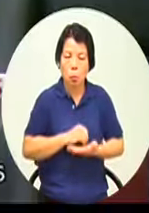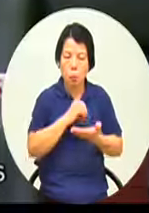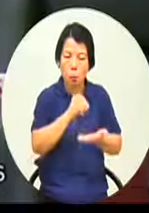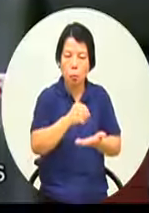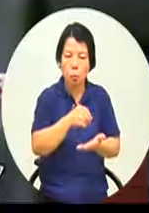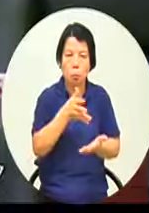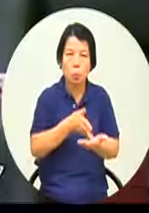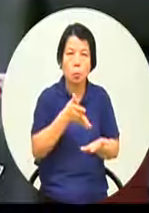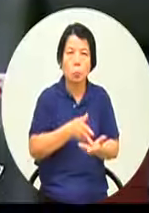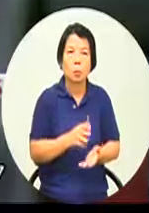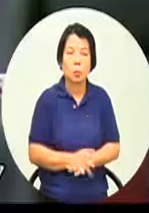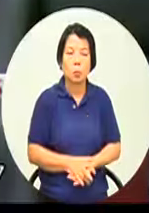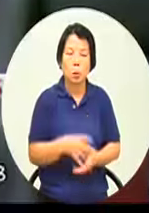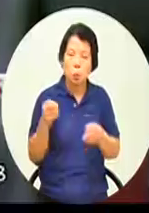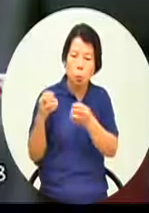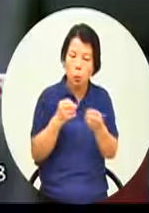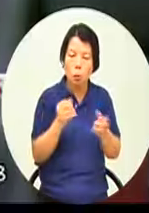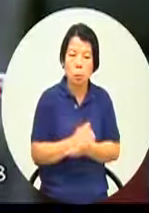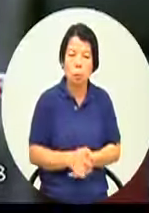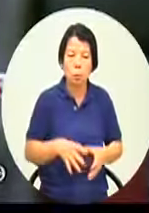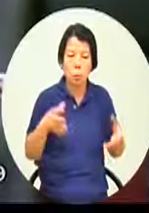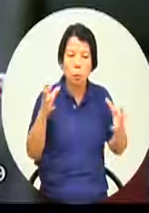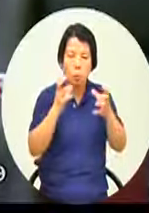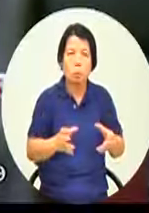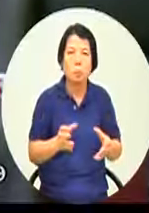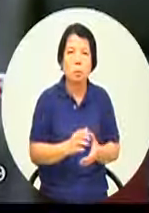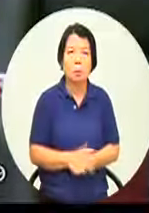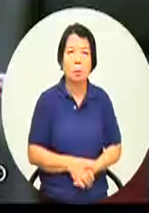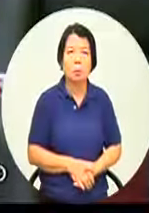来哦，特伦来建立。你看，